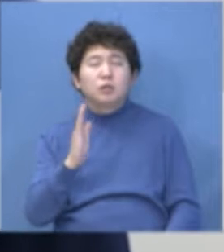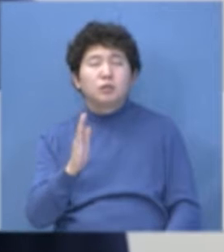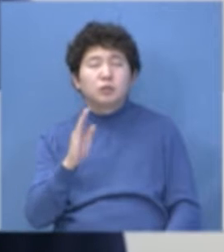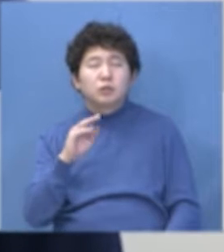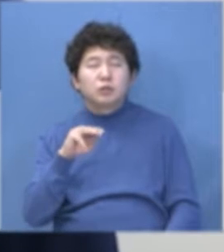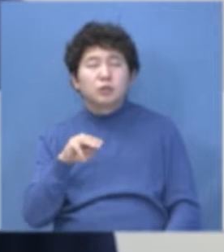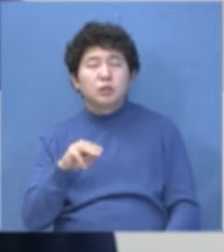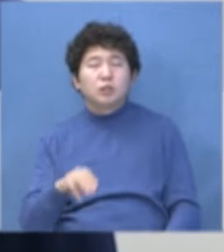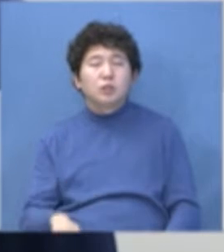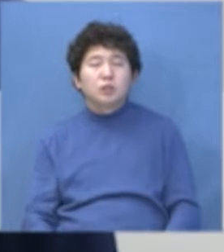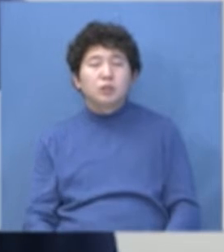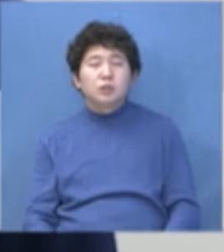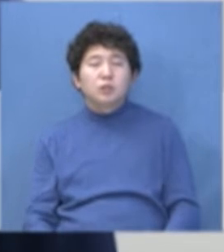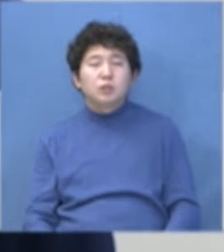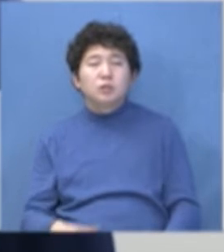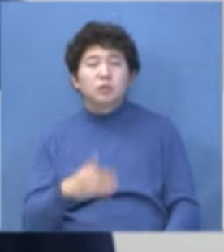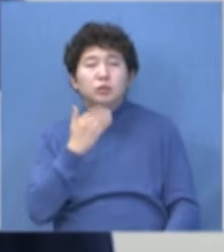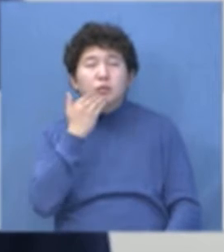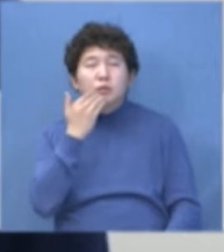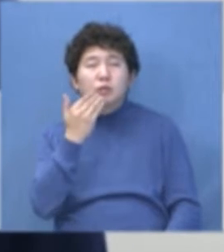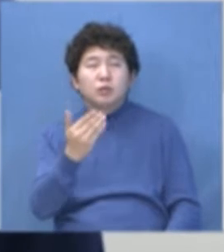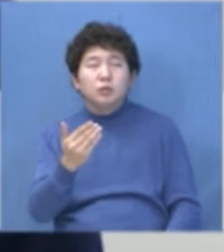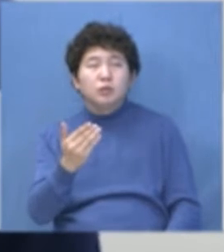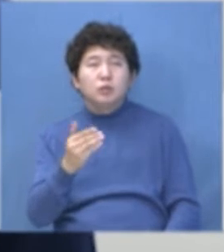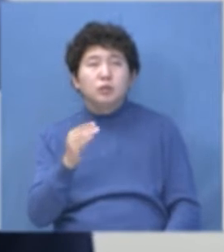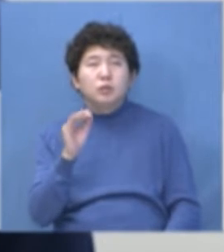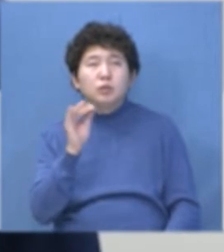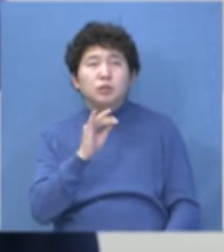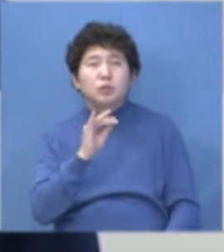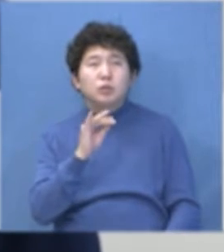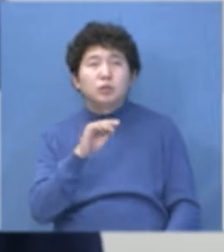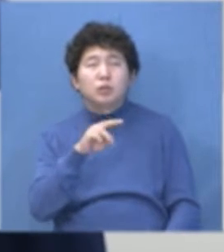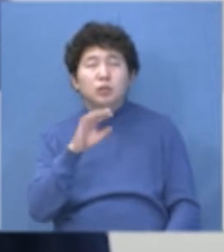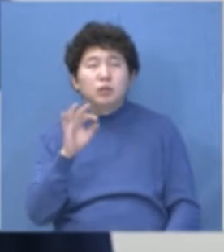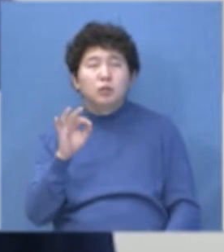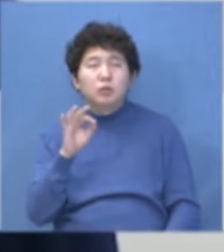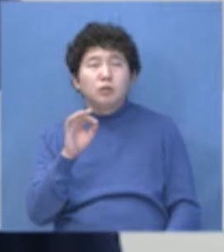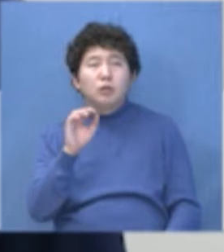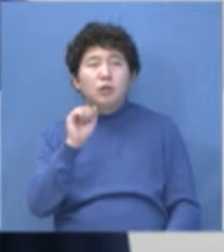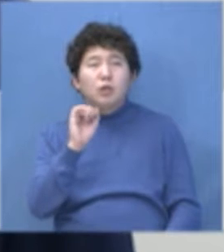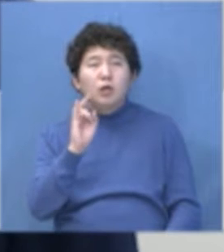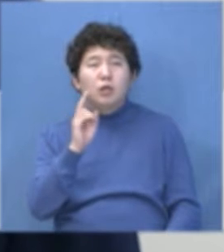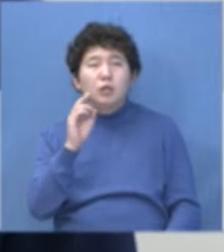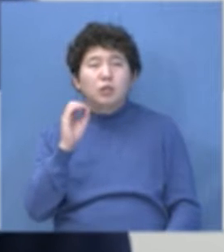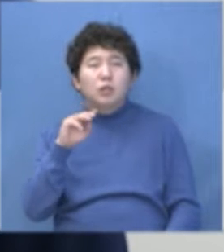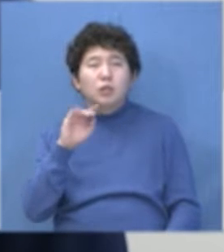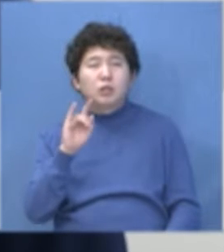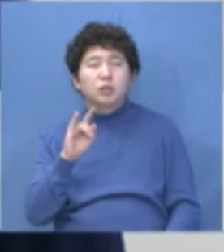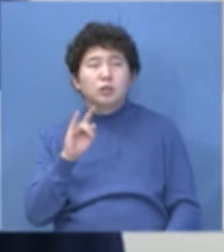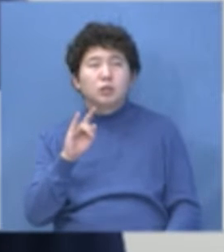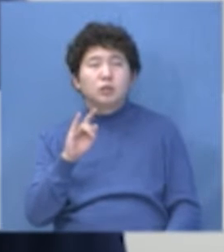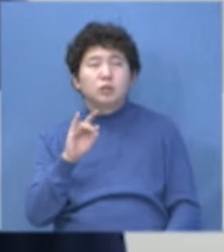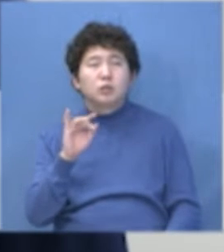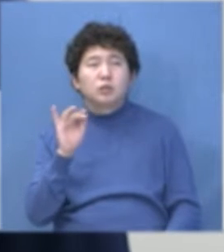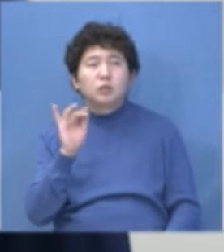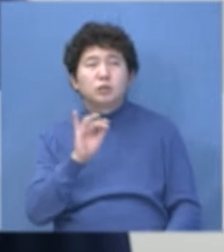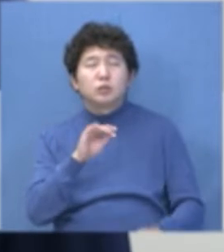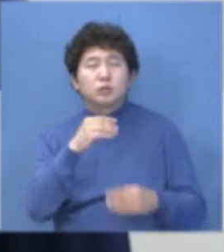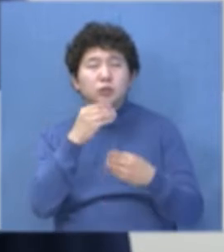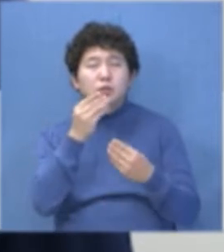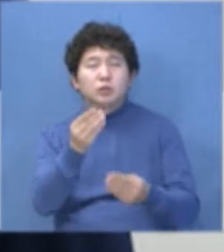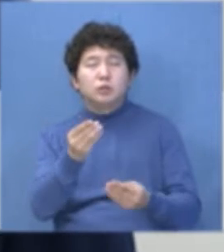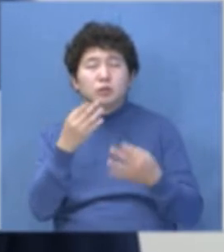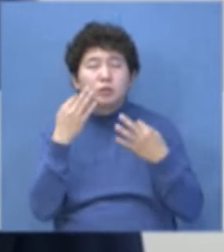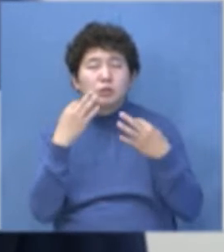Терапевт проводит опрос у донора и по анкетированию и по заключению анализов делает допуск донору